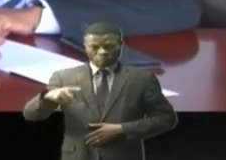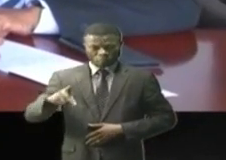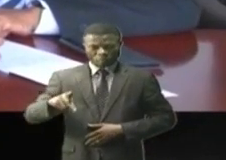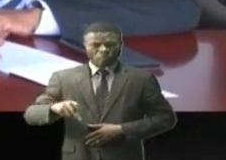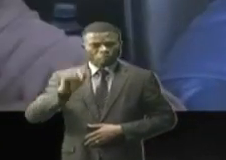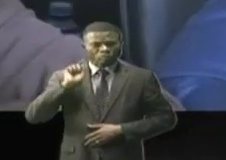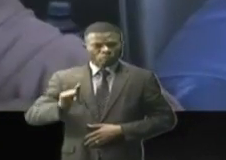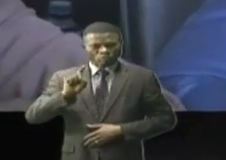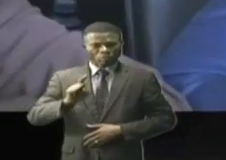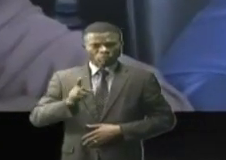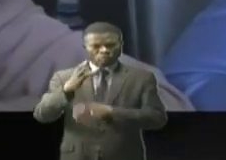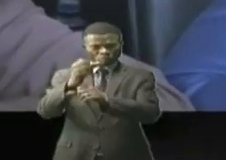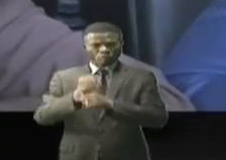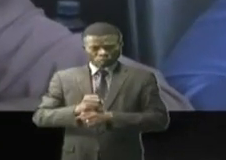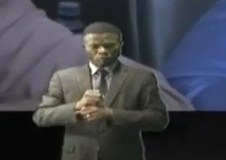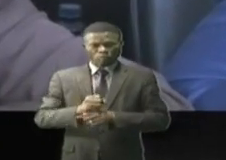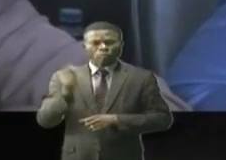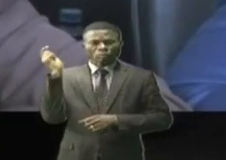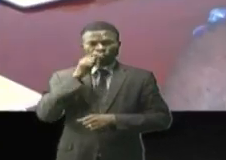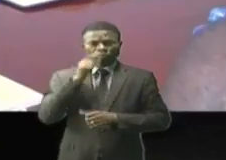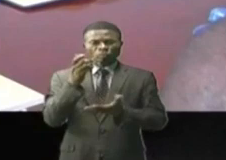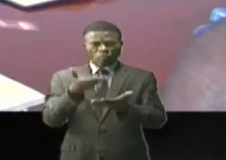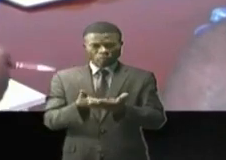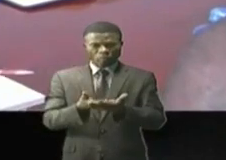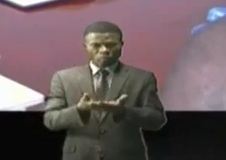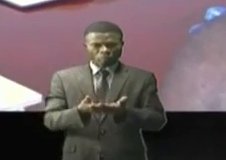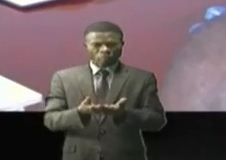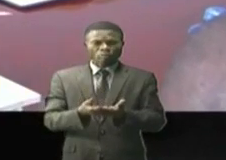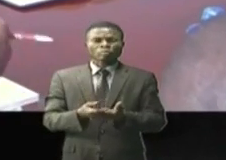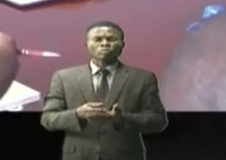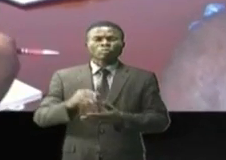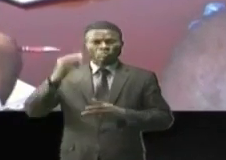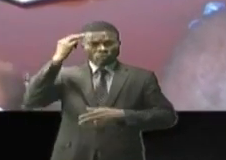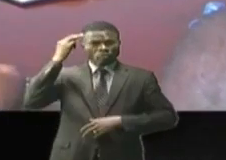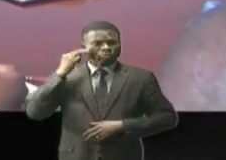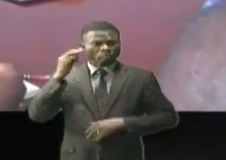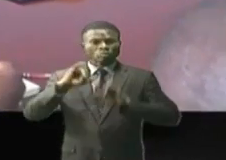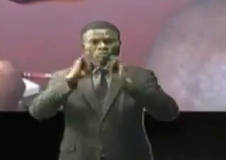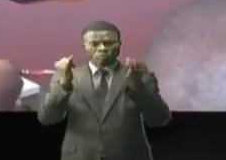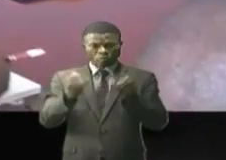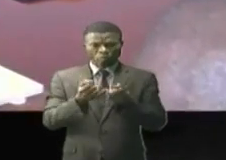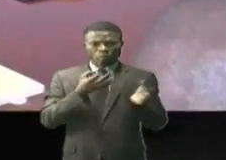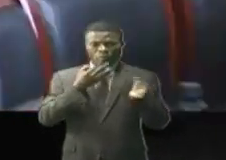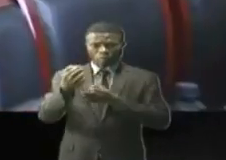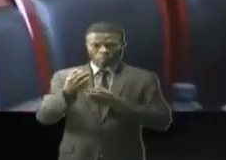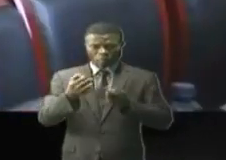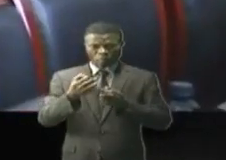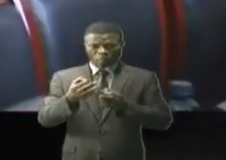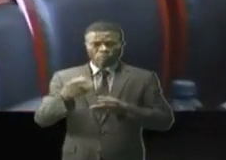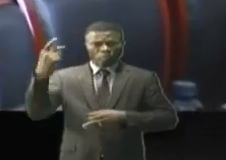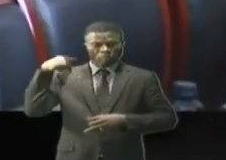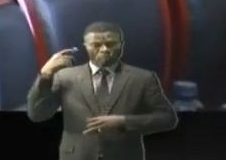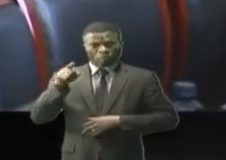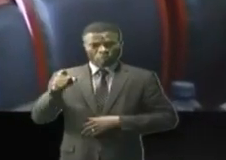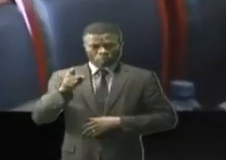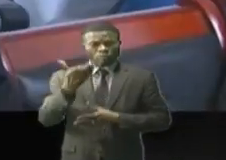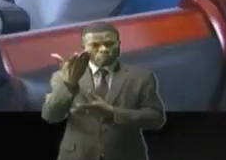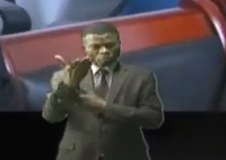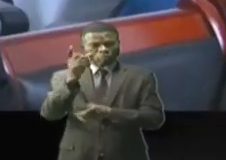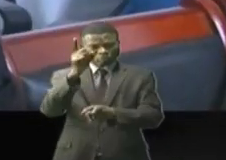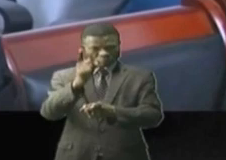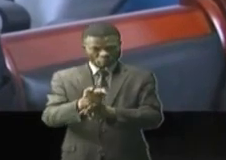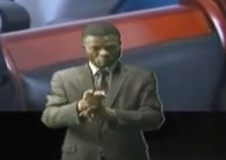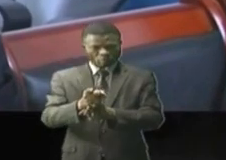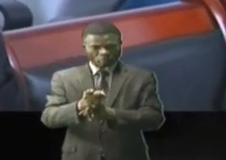exclue de ces grands projets intégrateurs. Séance tenante, Julien Paluku a indiqué que les observations des élus du Tanganyika et du Olomami